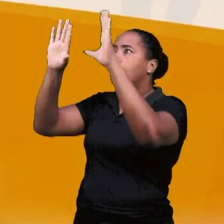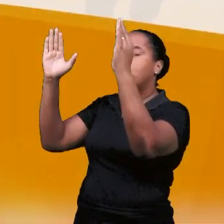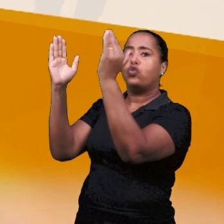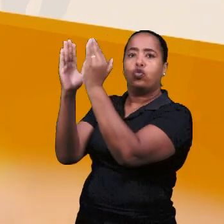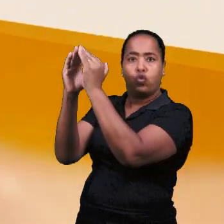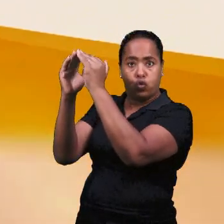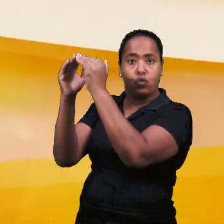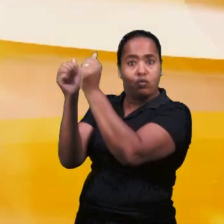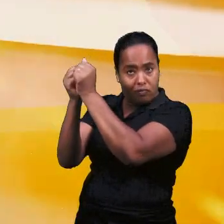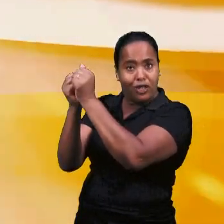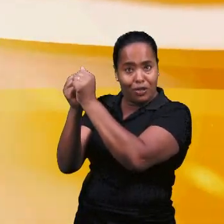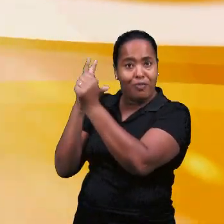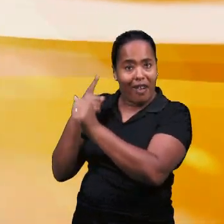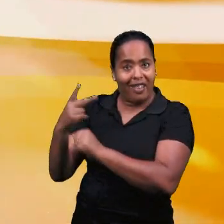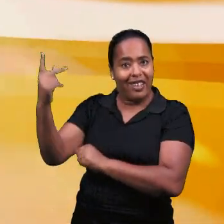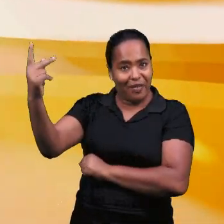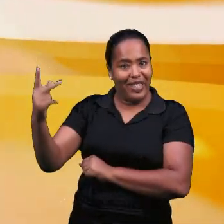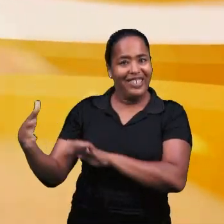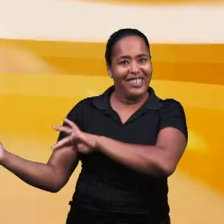ciel.